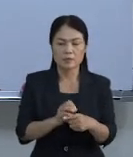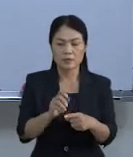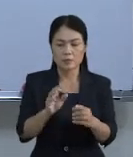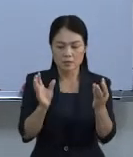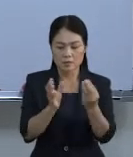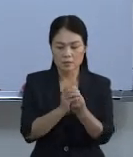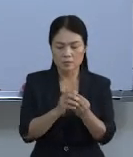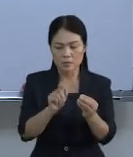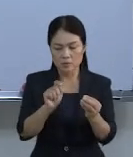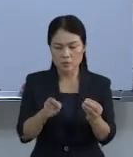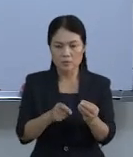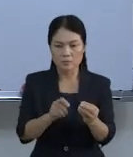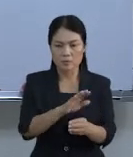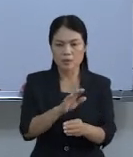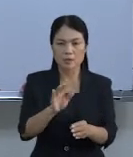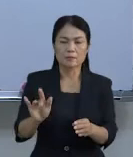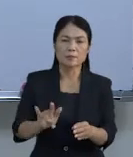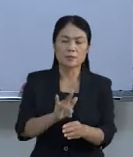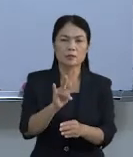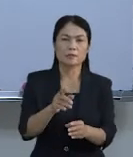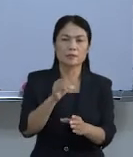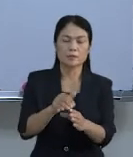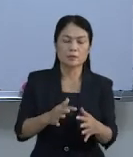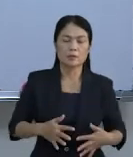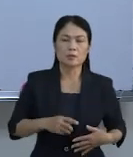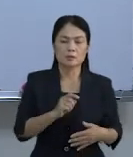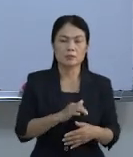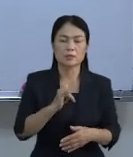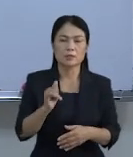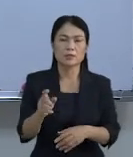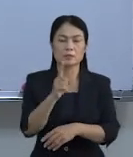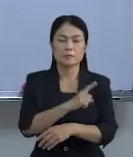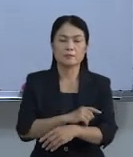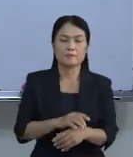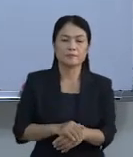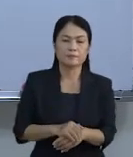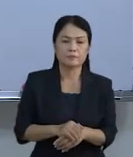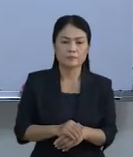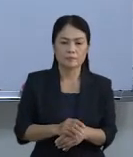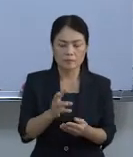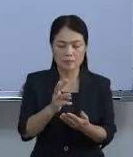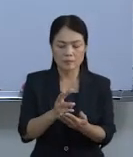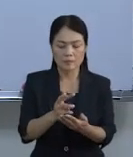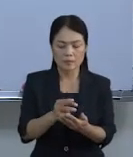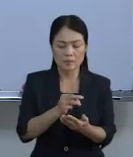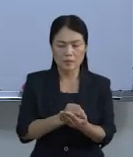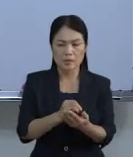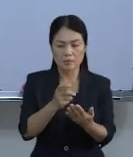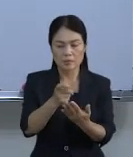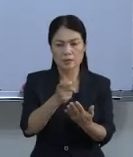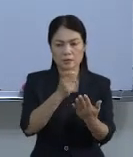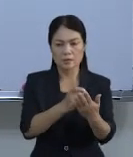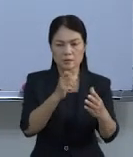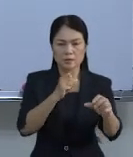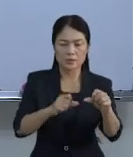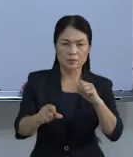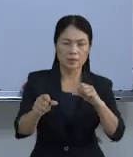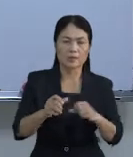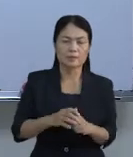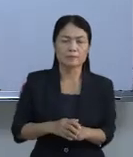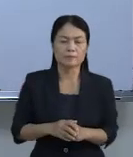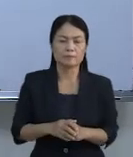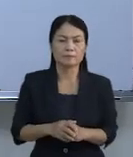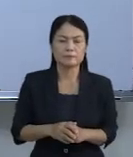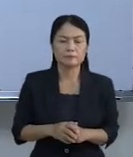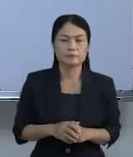hiện là con nè hay ao con vô tập prà prà được nông chi sập hiện luôn nè chạm ngày hay nắng mục về chia cho nên bị chia và to từ tiên nó còn nè